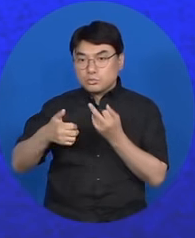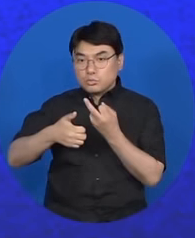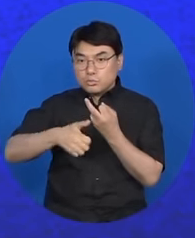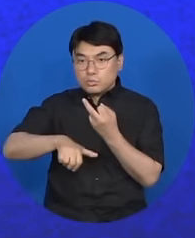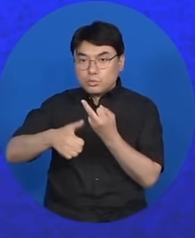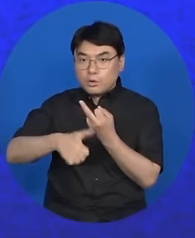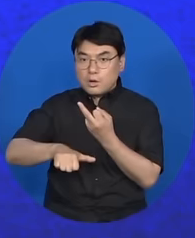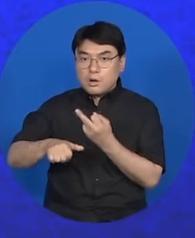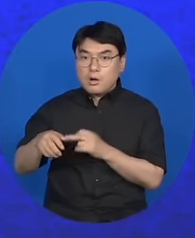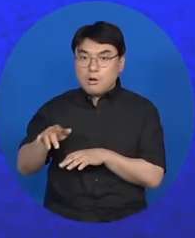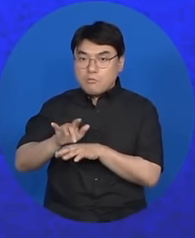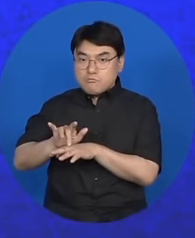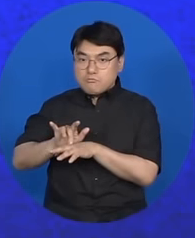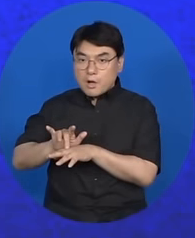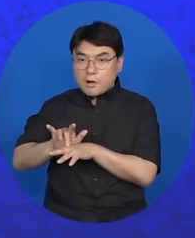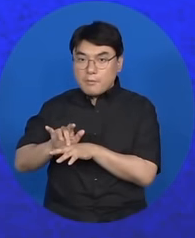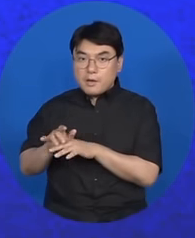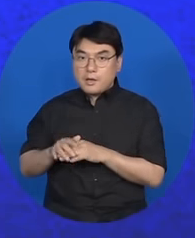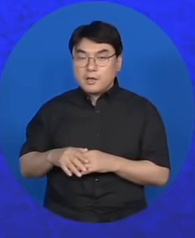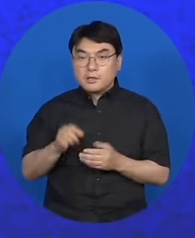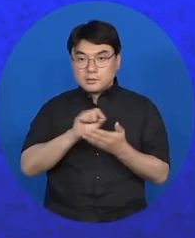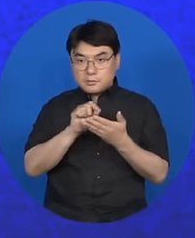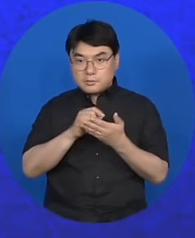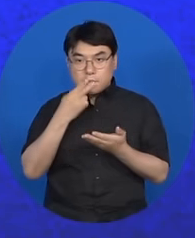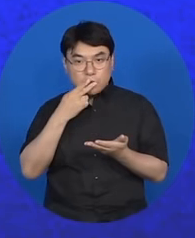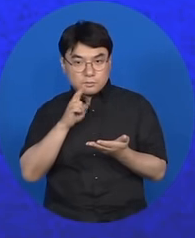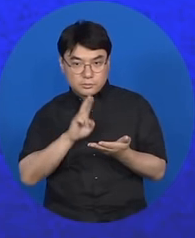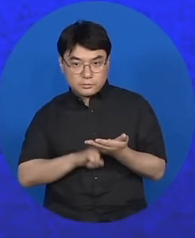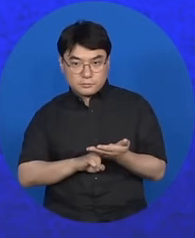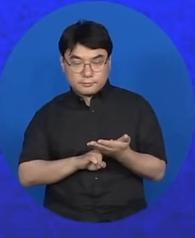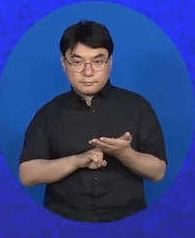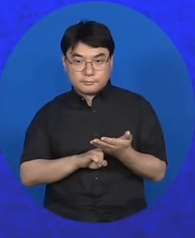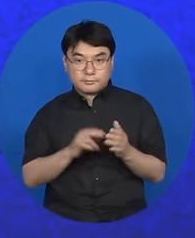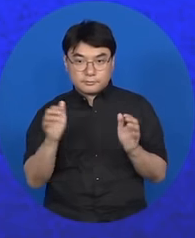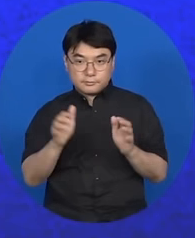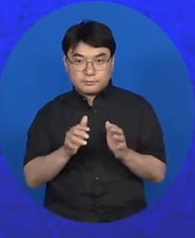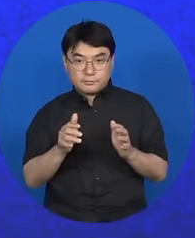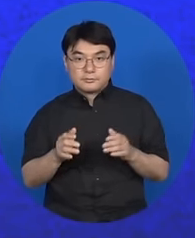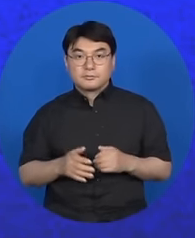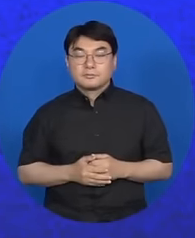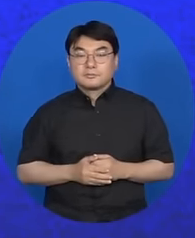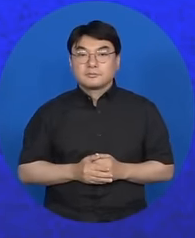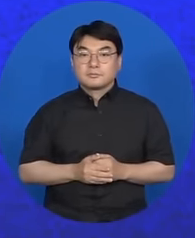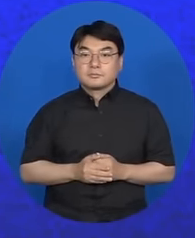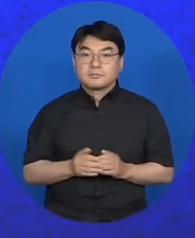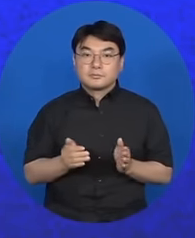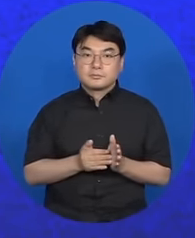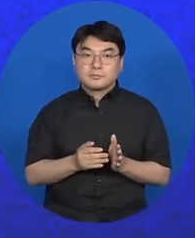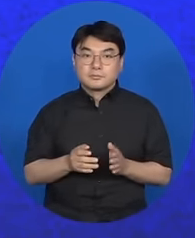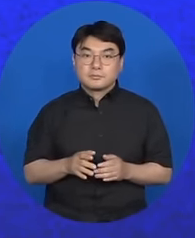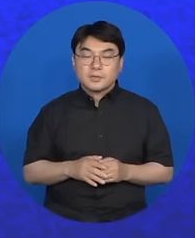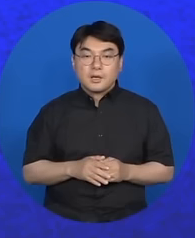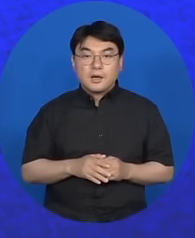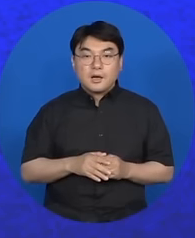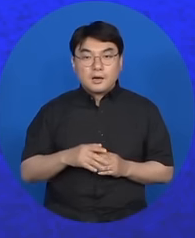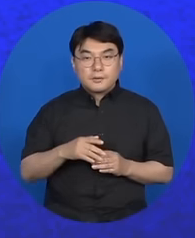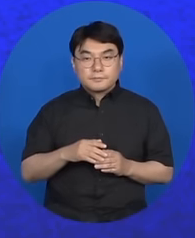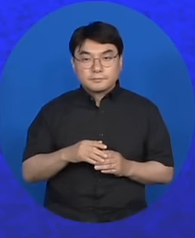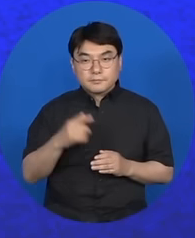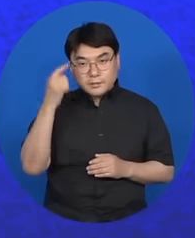악마인 웜우드에게 쓰는 편지로 구성이 되어 있습니다. C.S. 루이스가 상상력으로